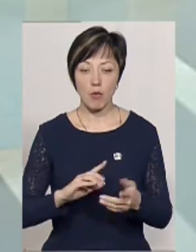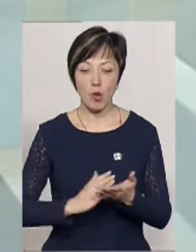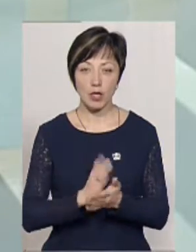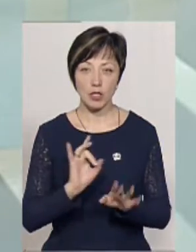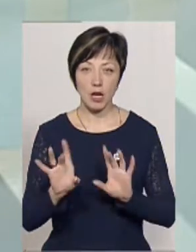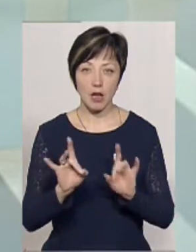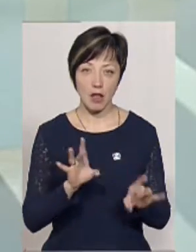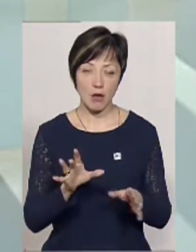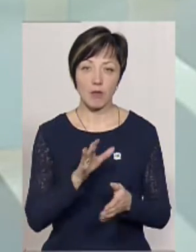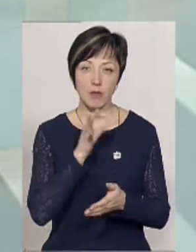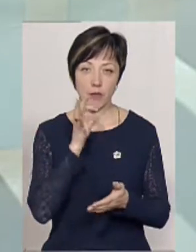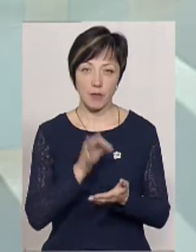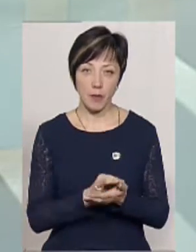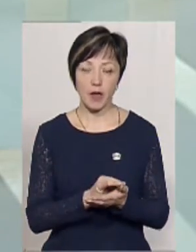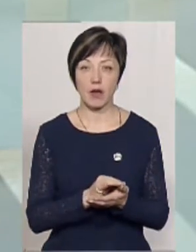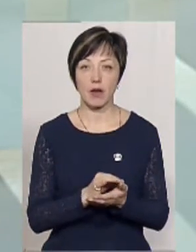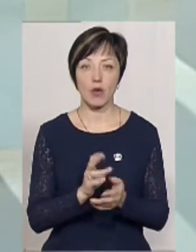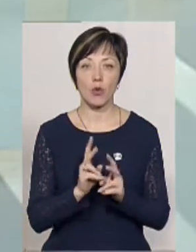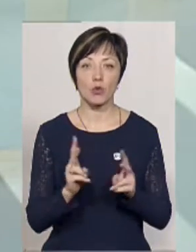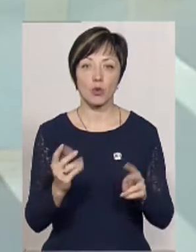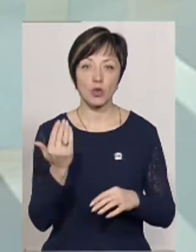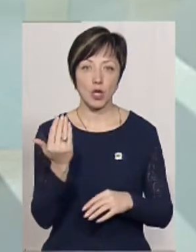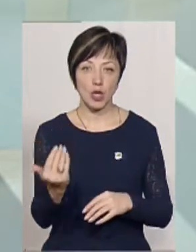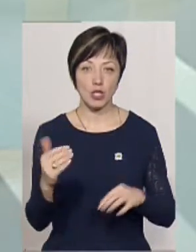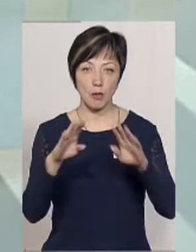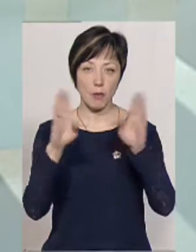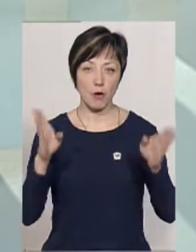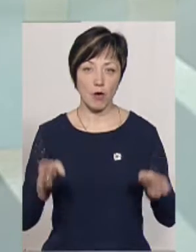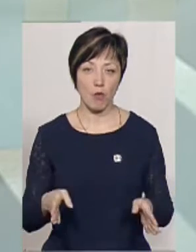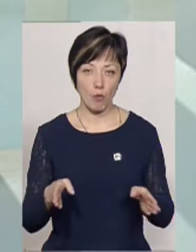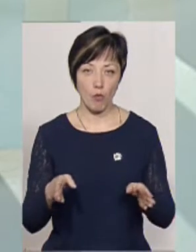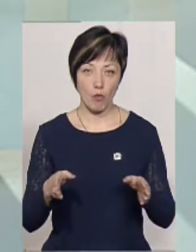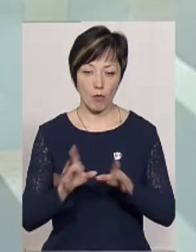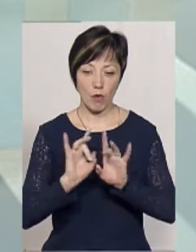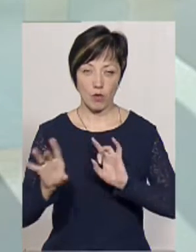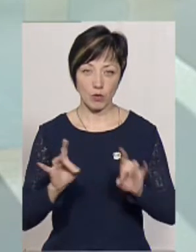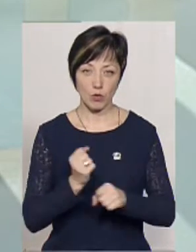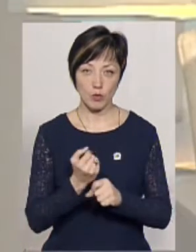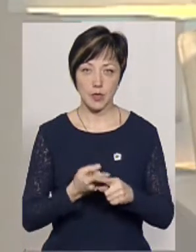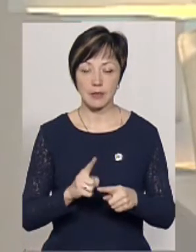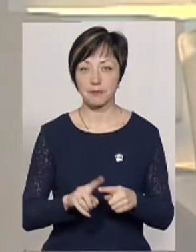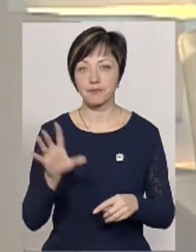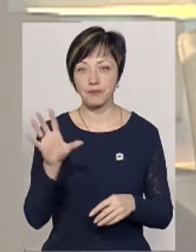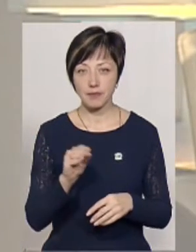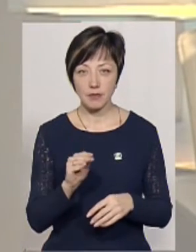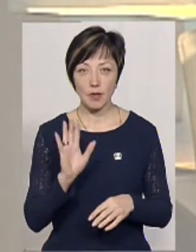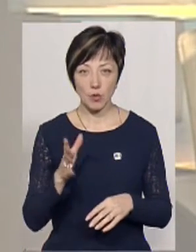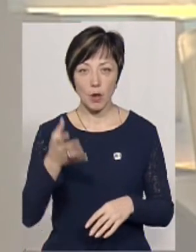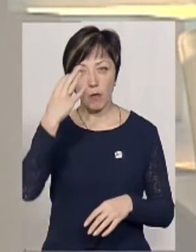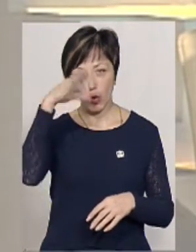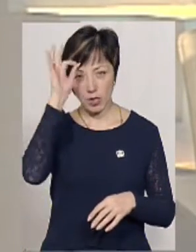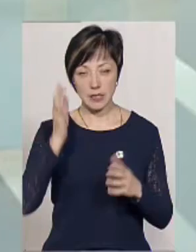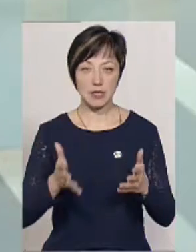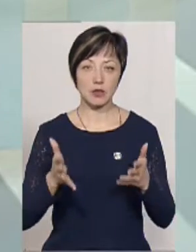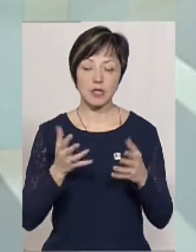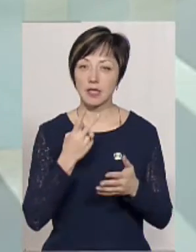несе, власне, то підприємство, якому належить білборд, яке робить цю рекламу. Але все це вже буде поліція з'ясовувати,